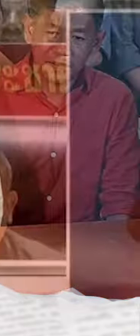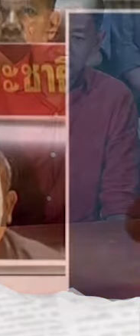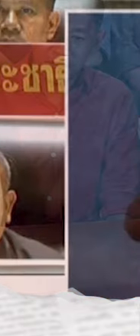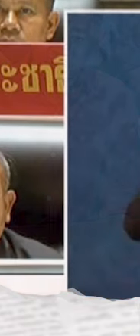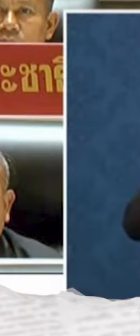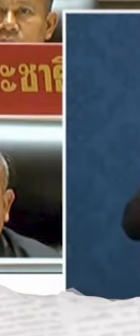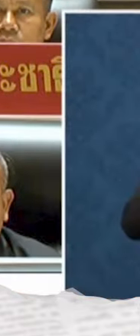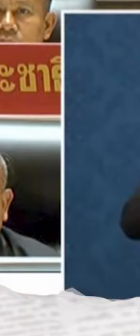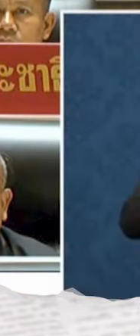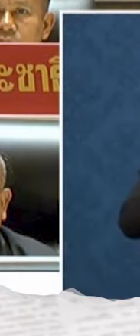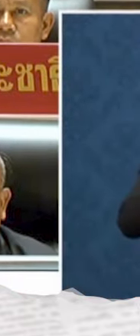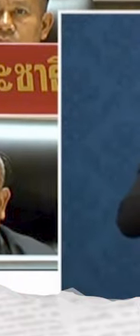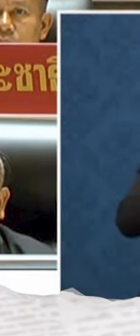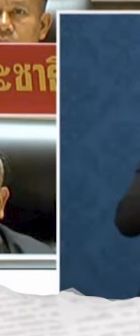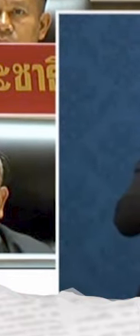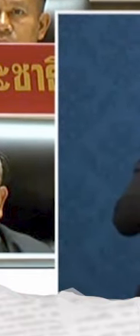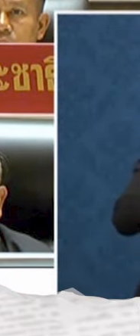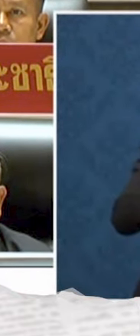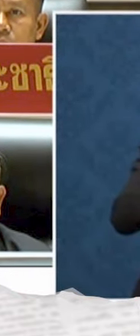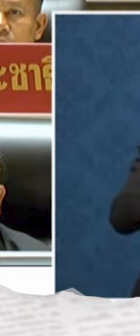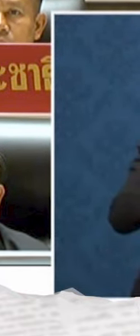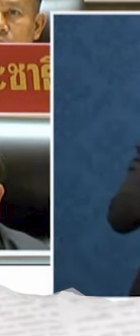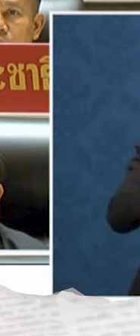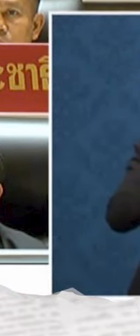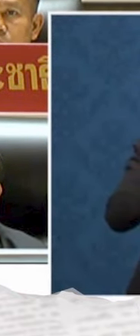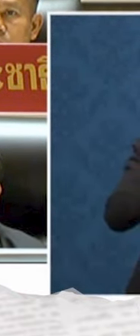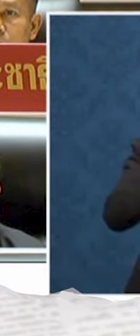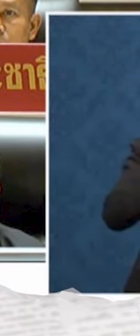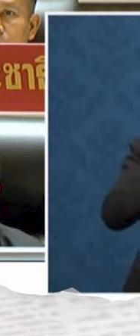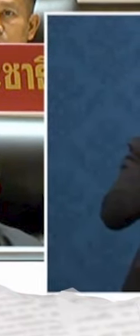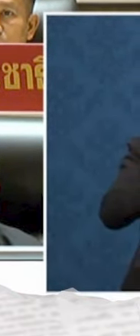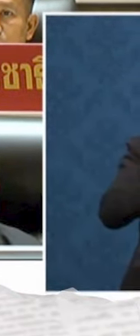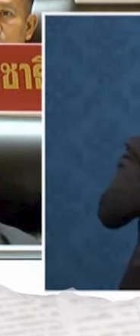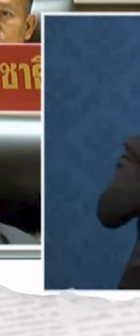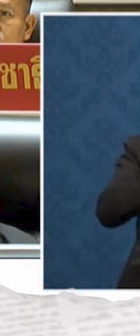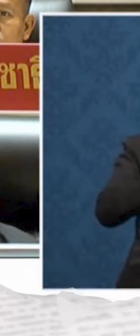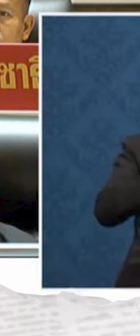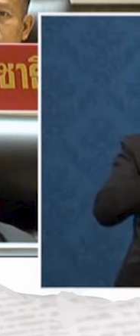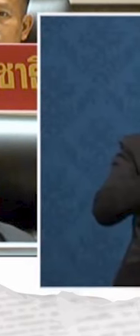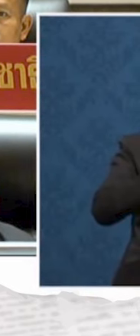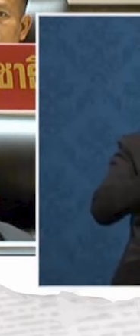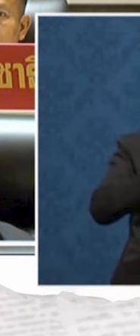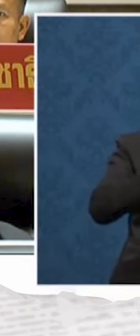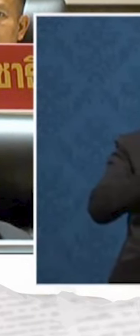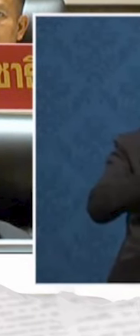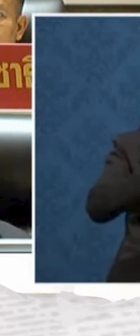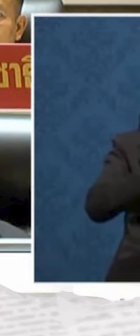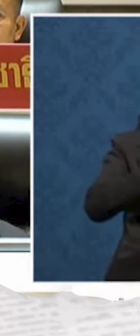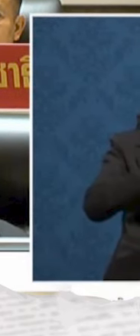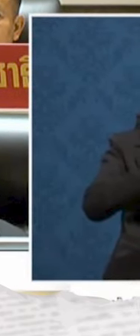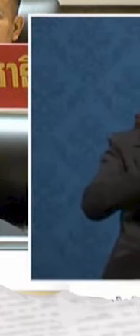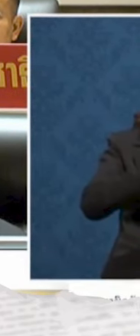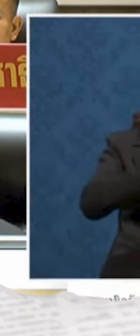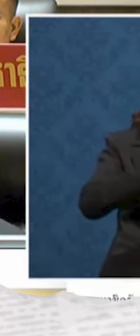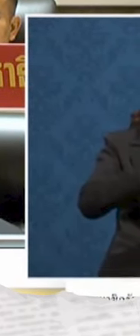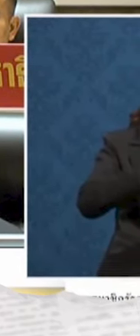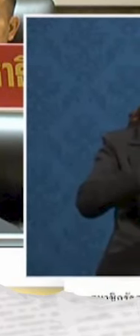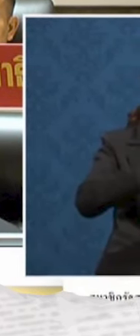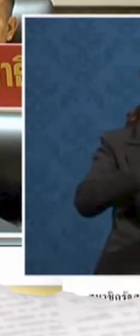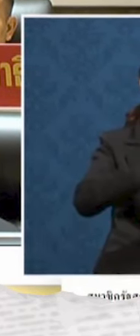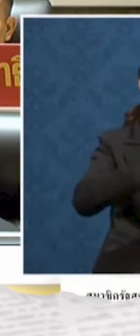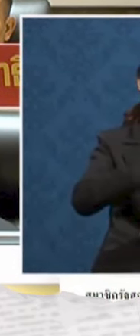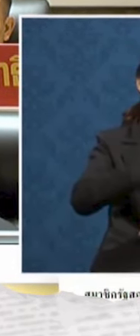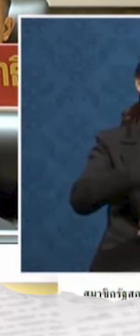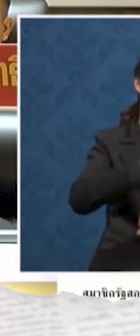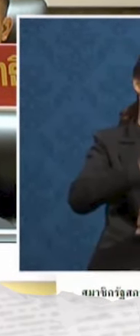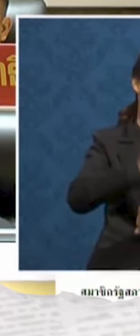าสุขก็ได้ออกมาแสดงความคิดเห็นชื่นชมด้วยเช่นกันจุรินทร์ลักษณวิศิษฐ์รักษาการหัวหน้าพรรคประชาธิปัตย์และเป็นผู้นำของพรรคในการปราศั